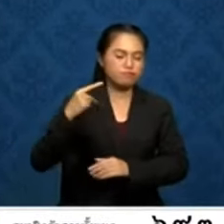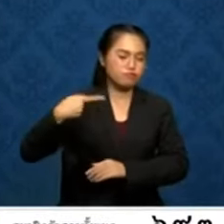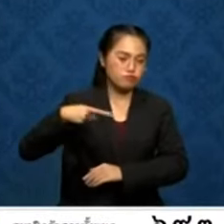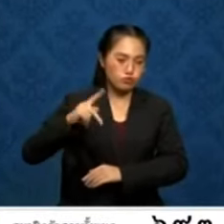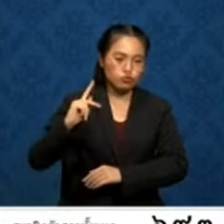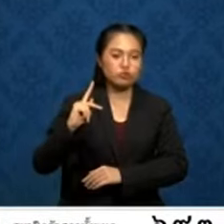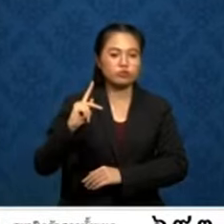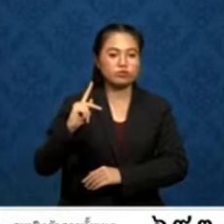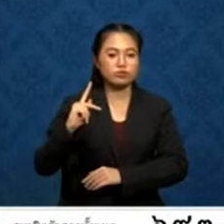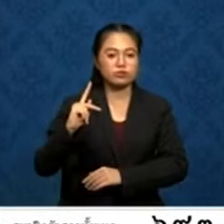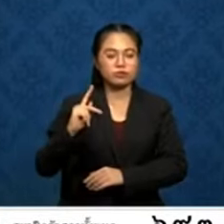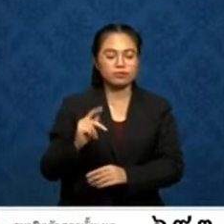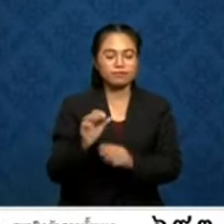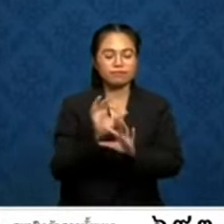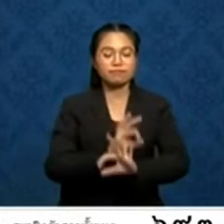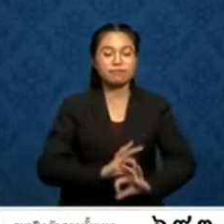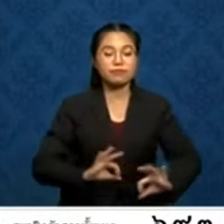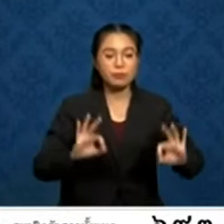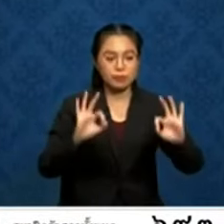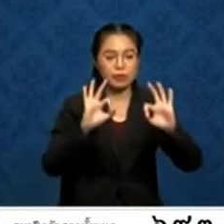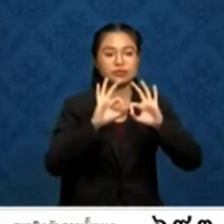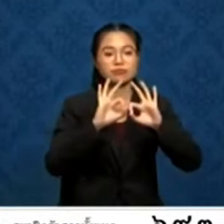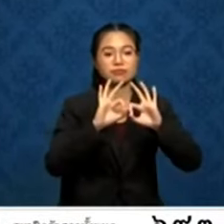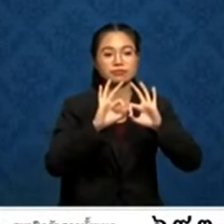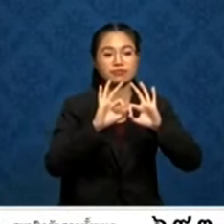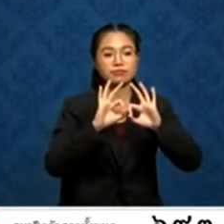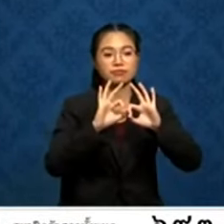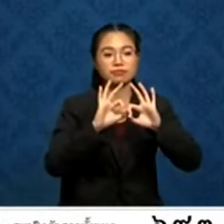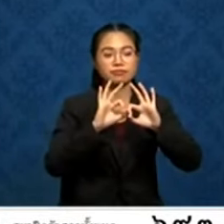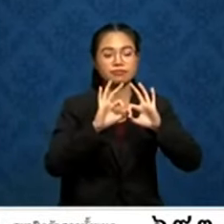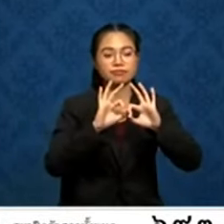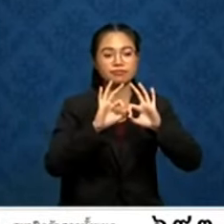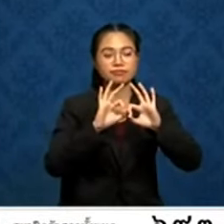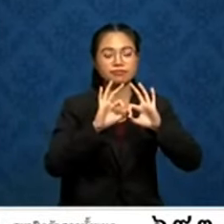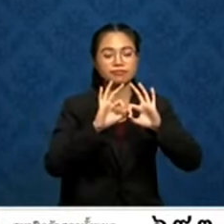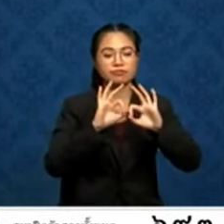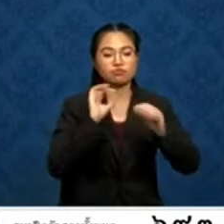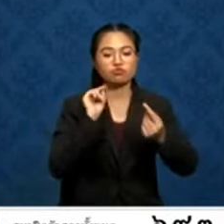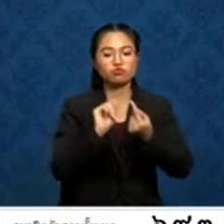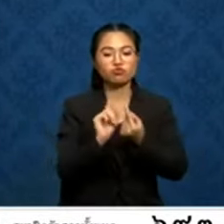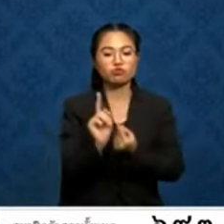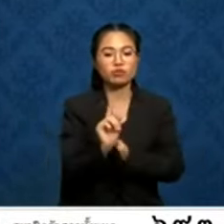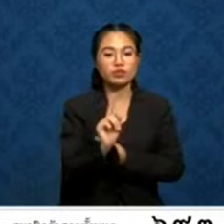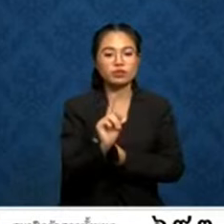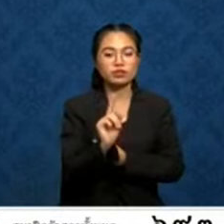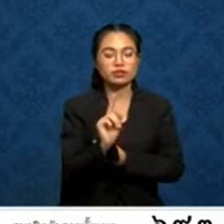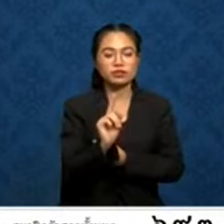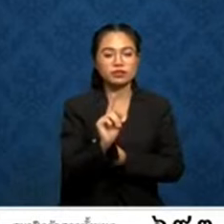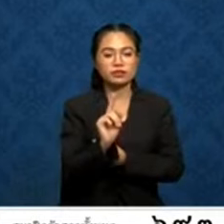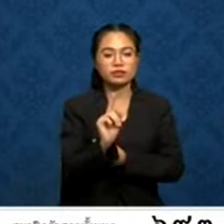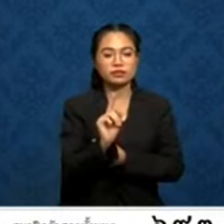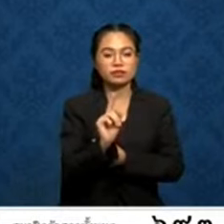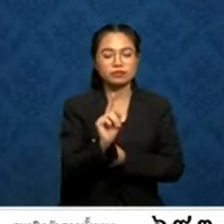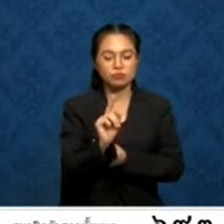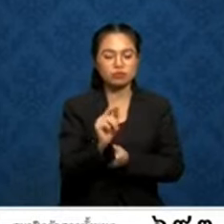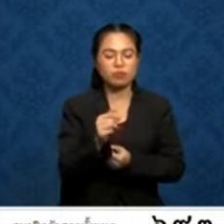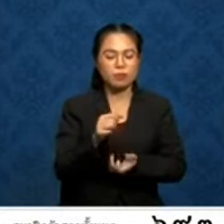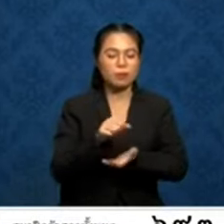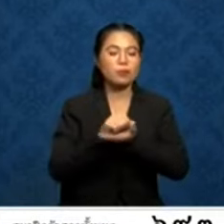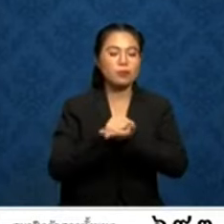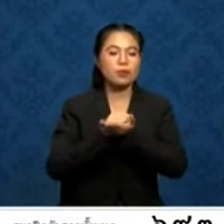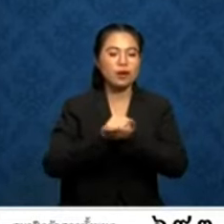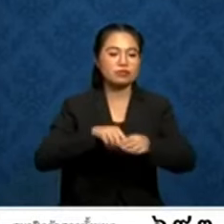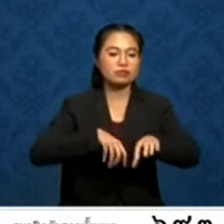ที่สำคัญได้แก่การเร่งรัดเพิ่มประสิทธิภาพ ของการใช้จ่ายงบประมา